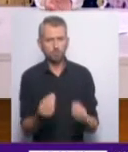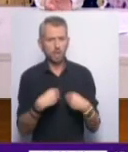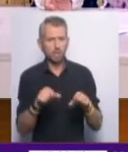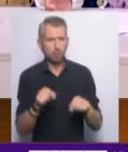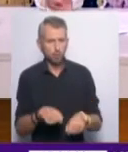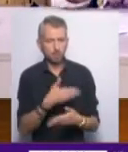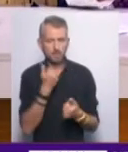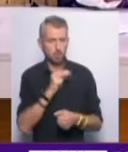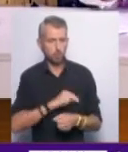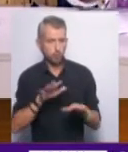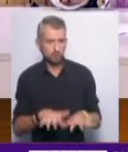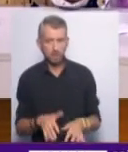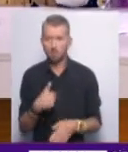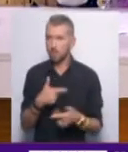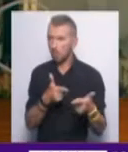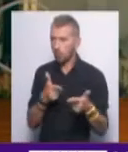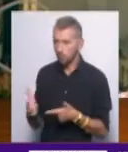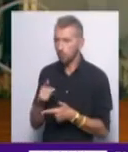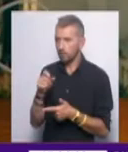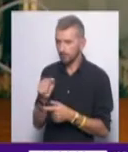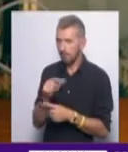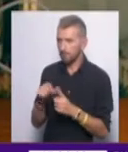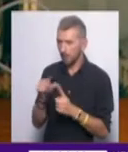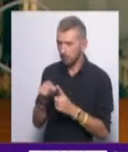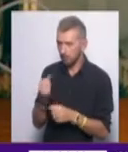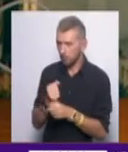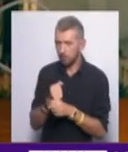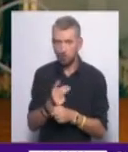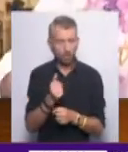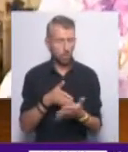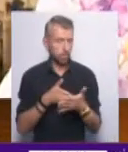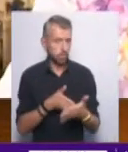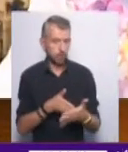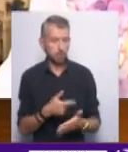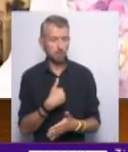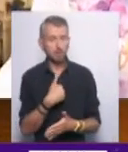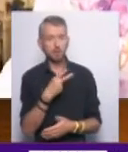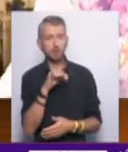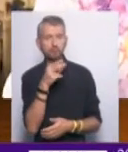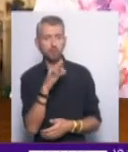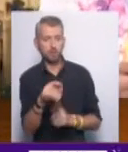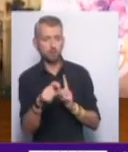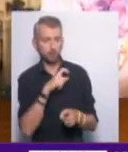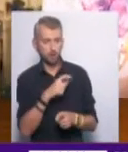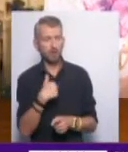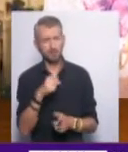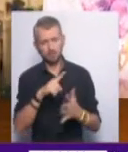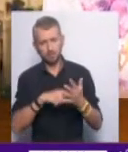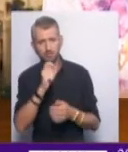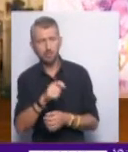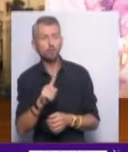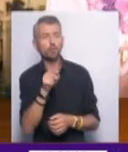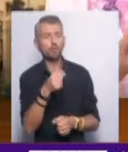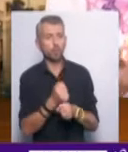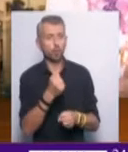нема робочих місць. Тобто ми готові за правилами конкретними замкнути все робити? Замкнути коло. Угу. Мені Віталій Володимирович відповідає. Ну, я задала питання, що ви